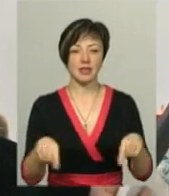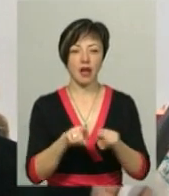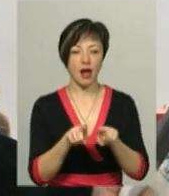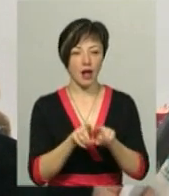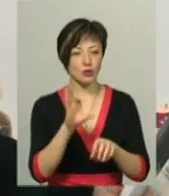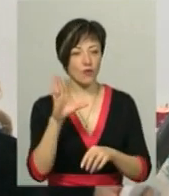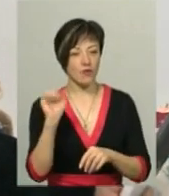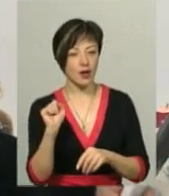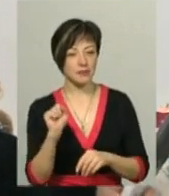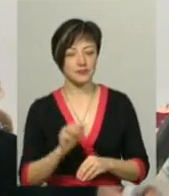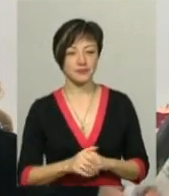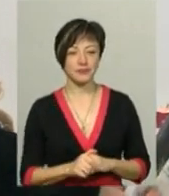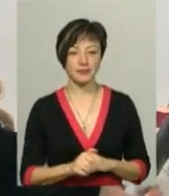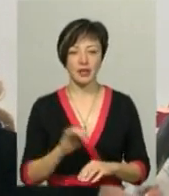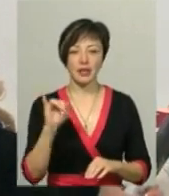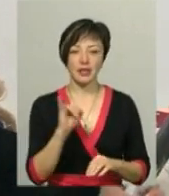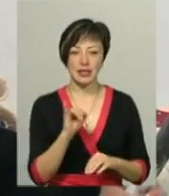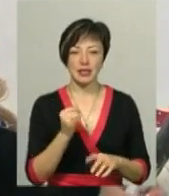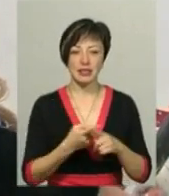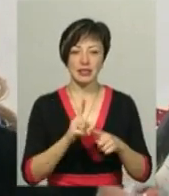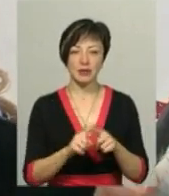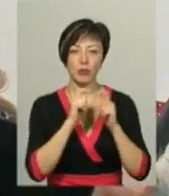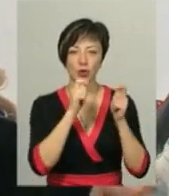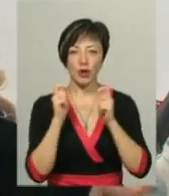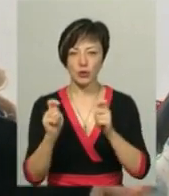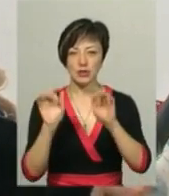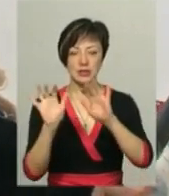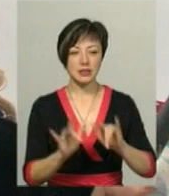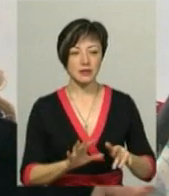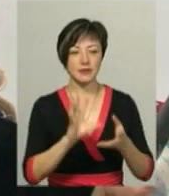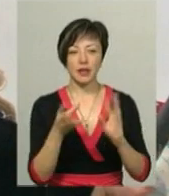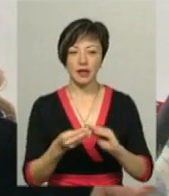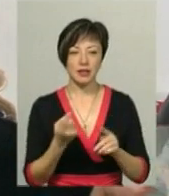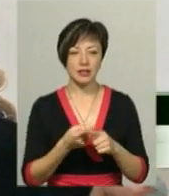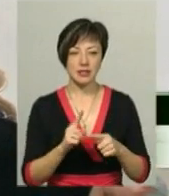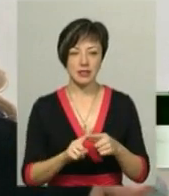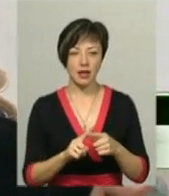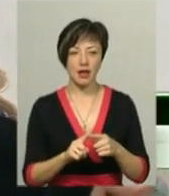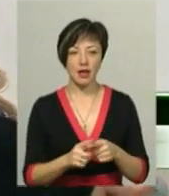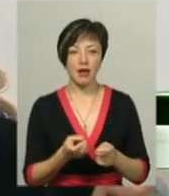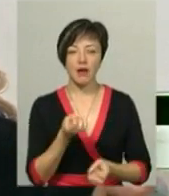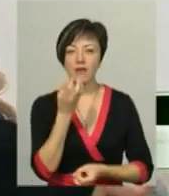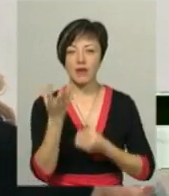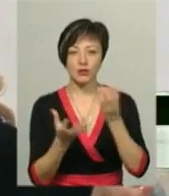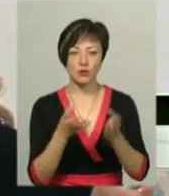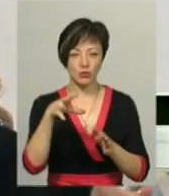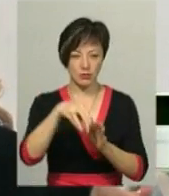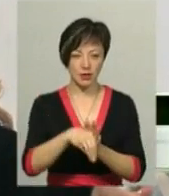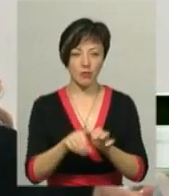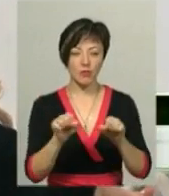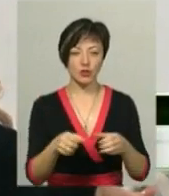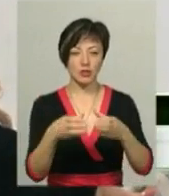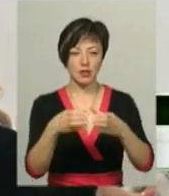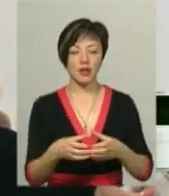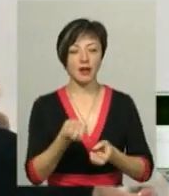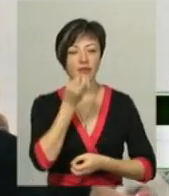сова. І самі ці подарунки, сніг. Взагалі це вазон. Усередину можна ставити